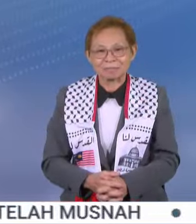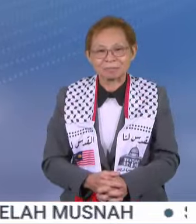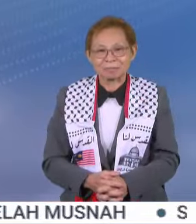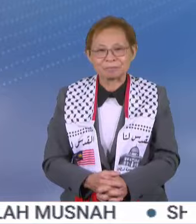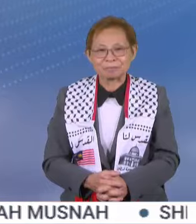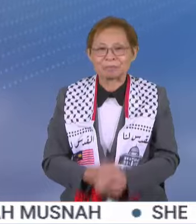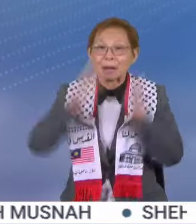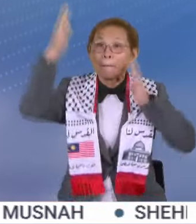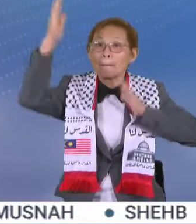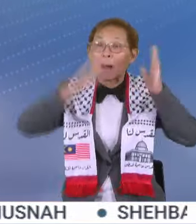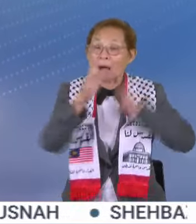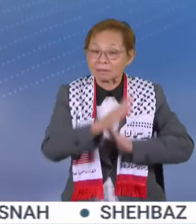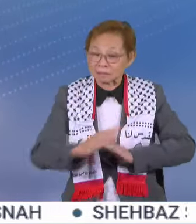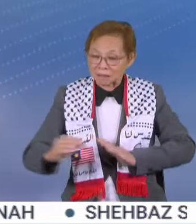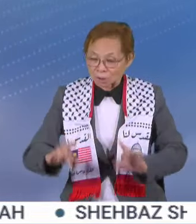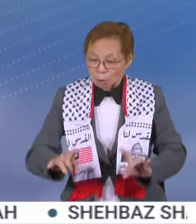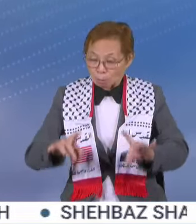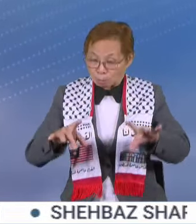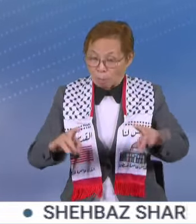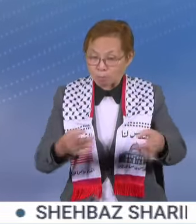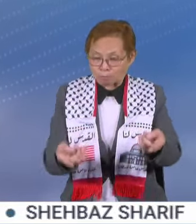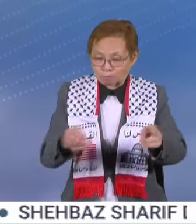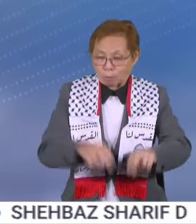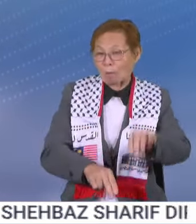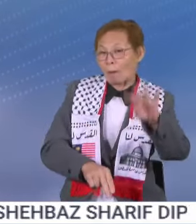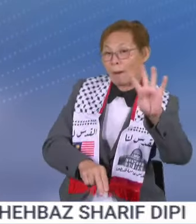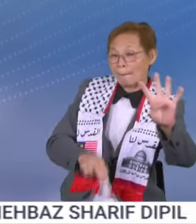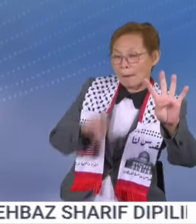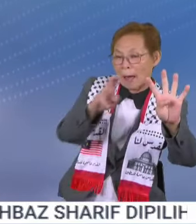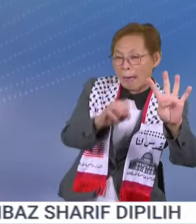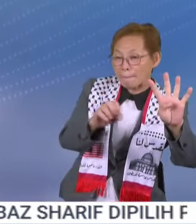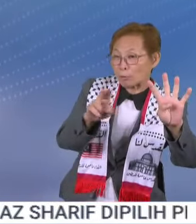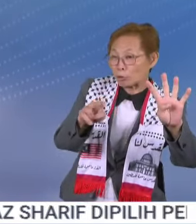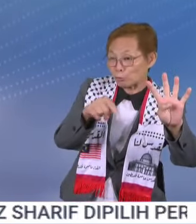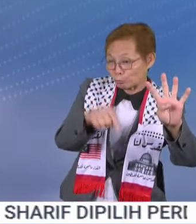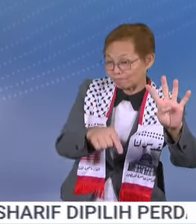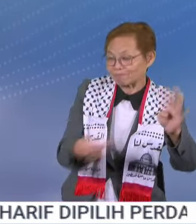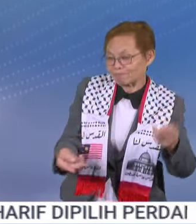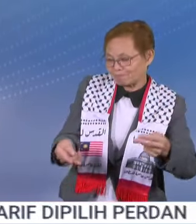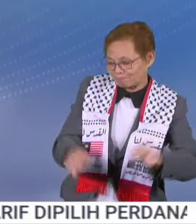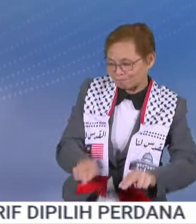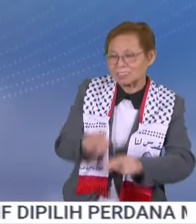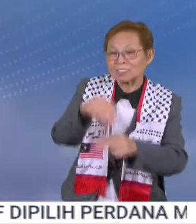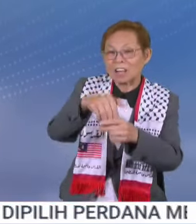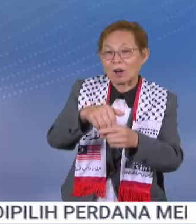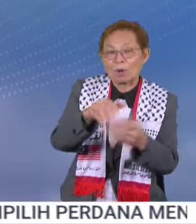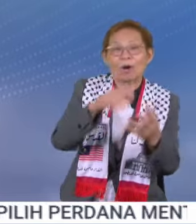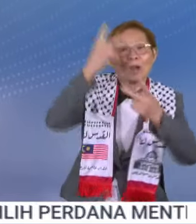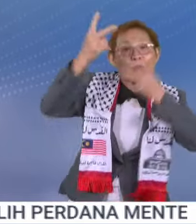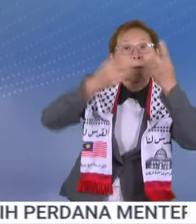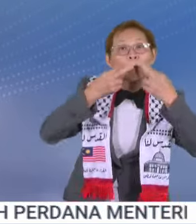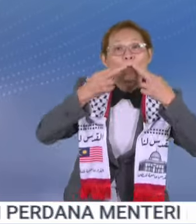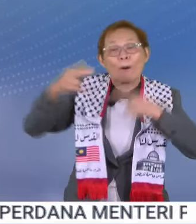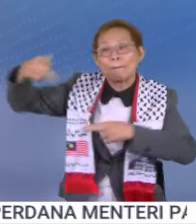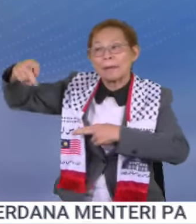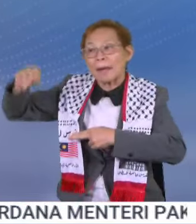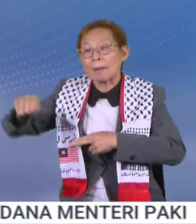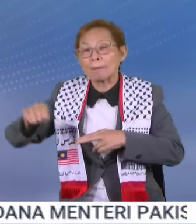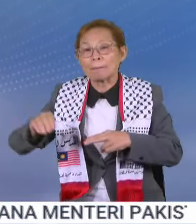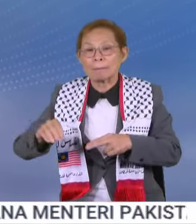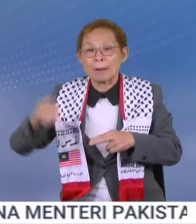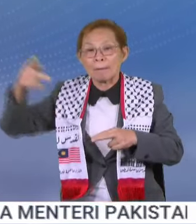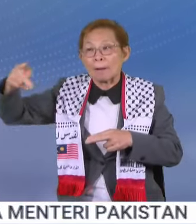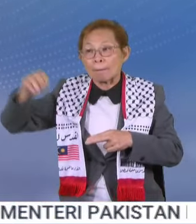Ya, dalam pada itu, Malaysia dan Australia memeterai 4 memorandum persefahaman MOU dalam rangka lawatan rasmi Perdana Menteri